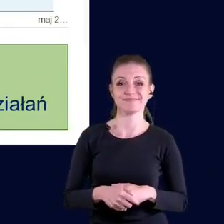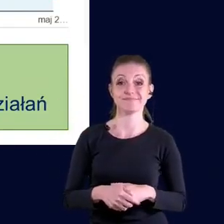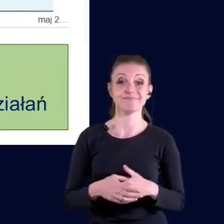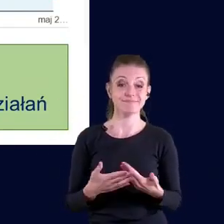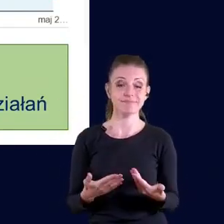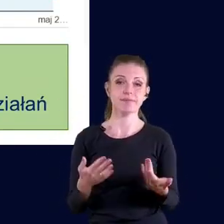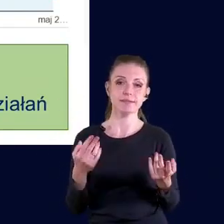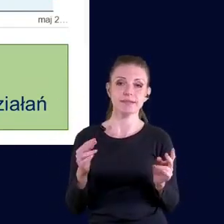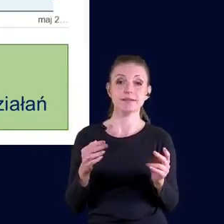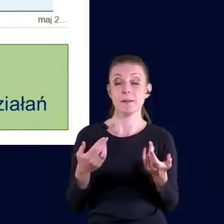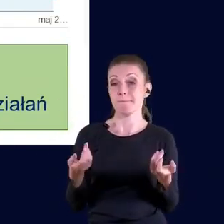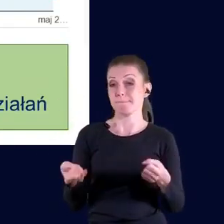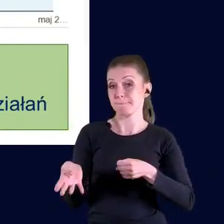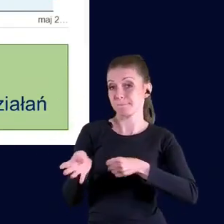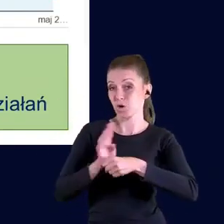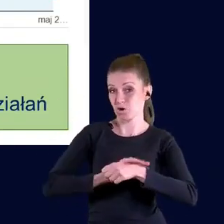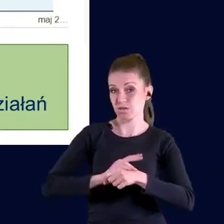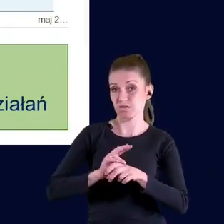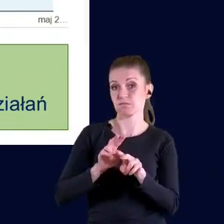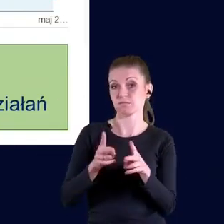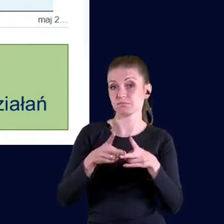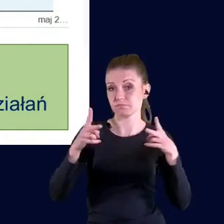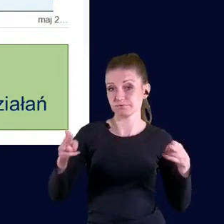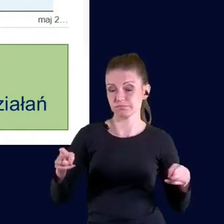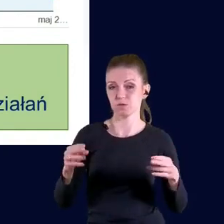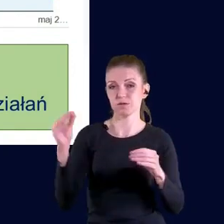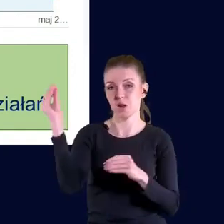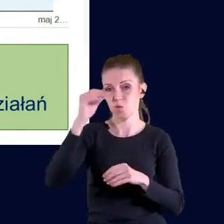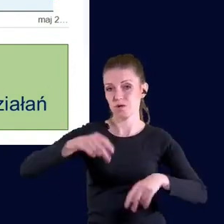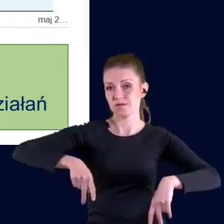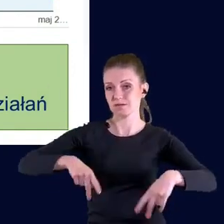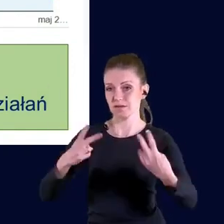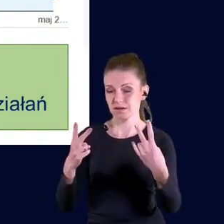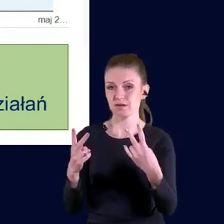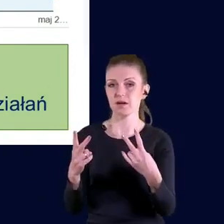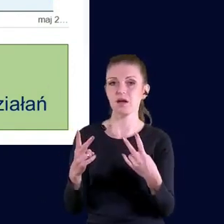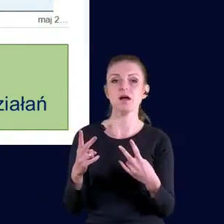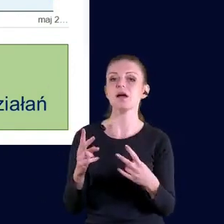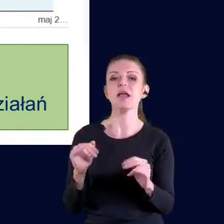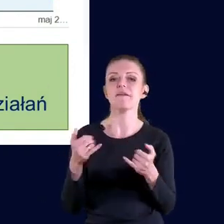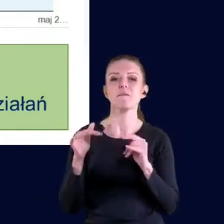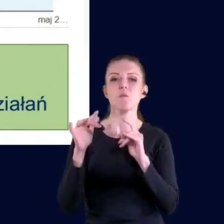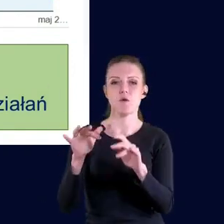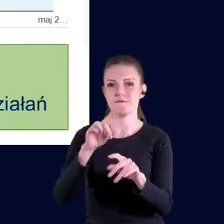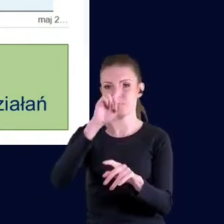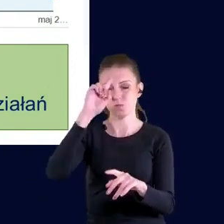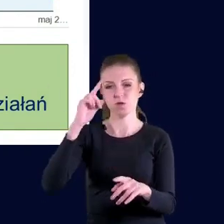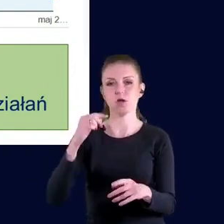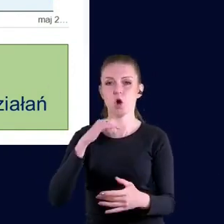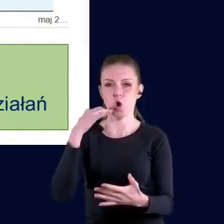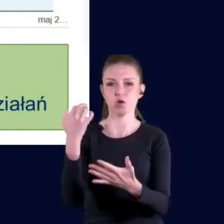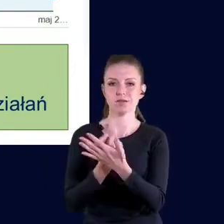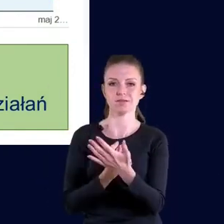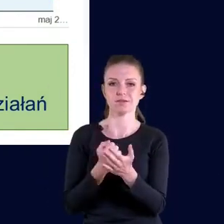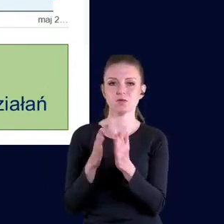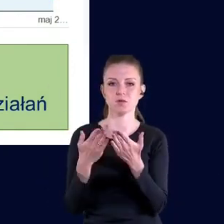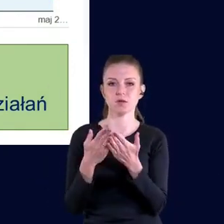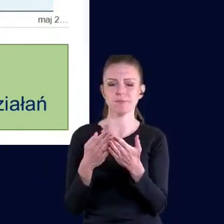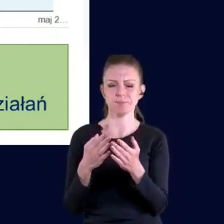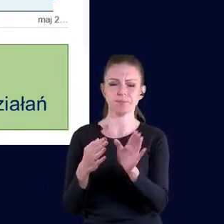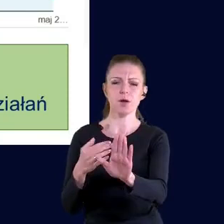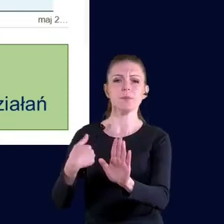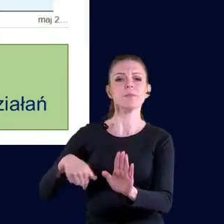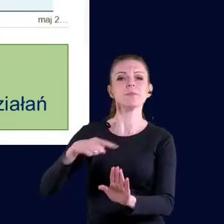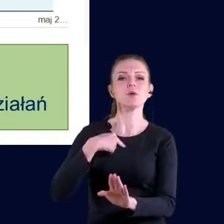naszych książek oczywiście sama pandemia to za mało prowadziliśmy intensywne działania marketingowe ale